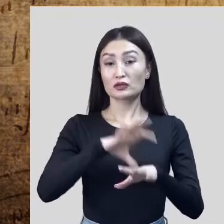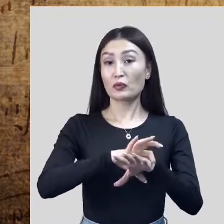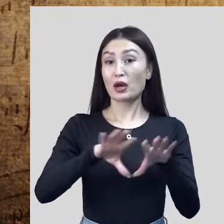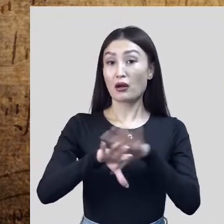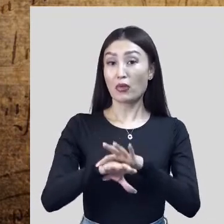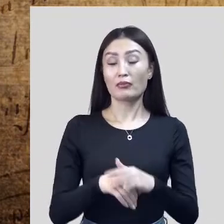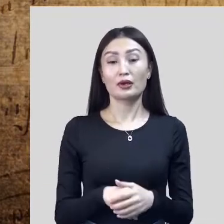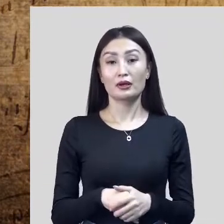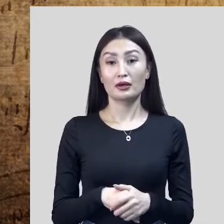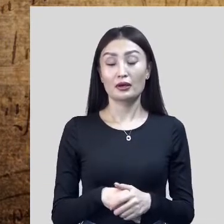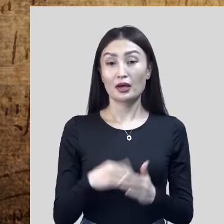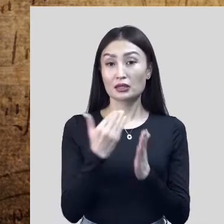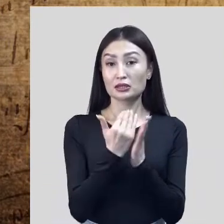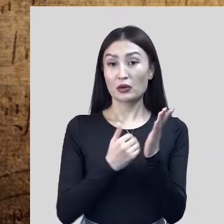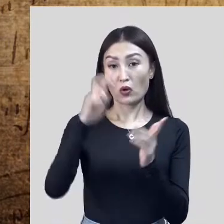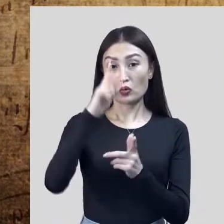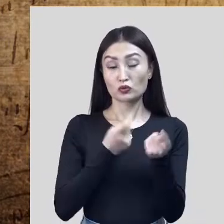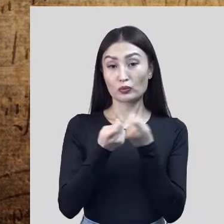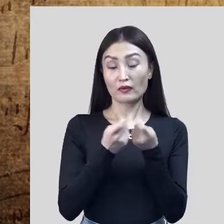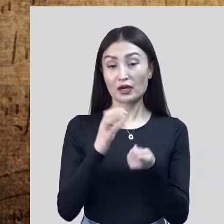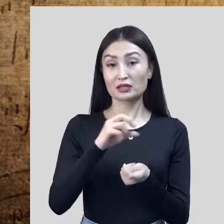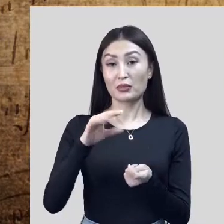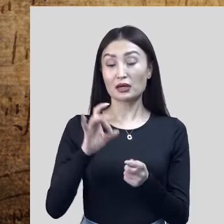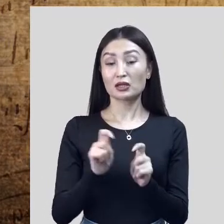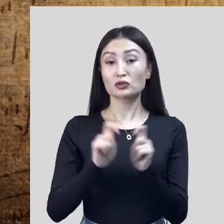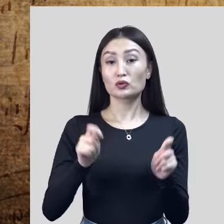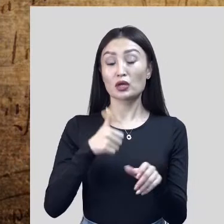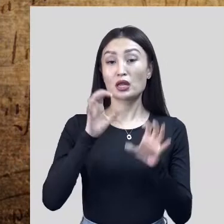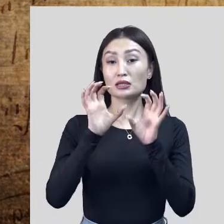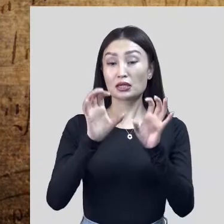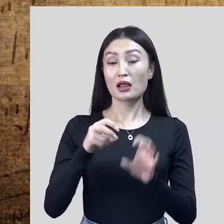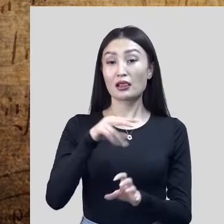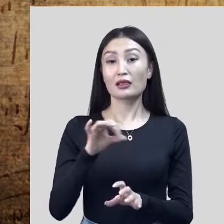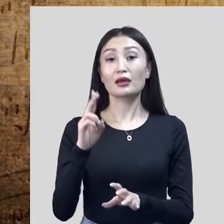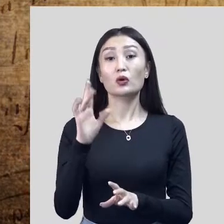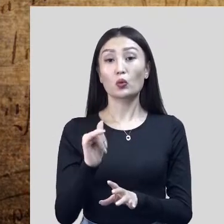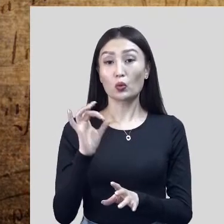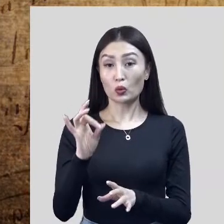рабами. Систему госуправления в Спарте создал законодатель Ликург.